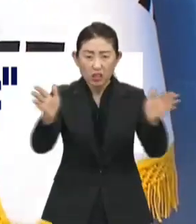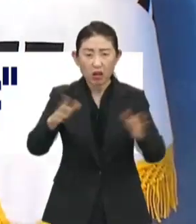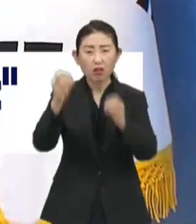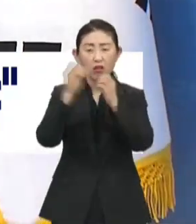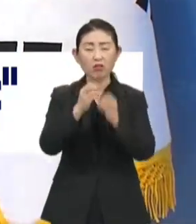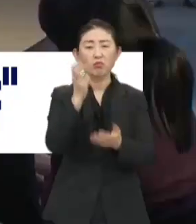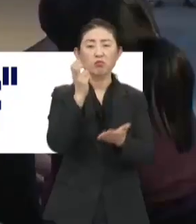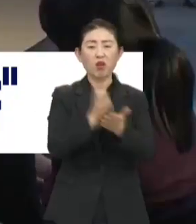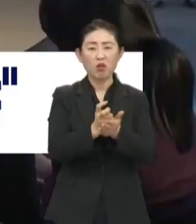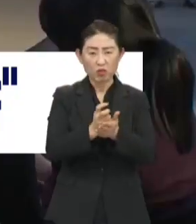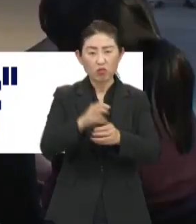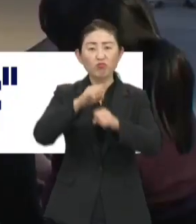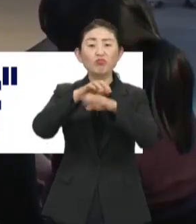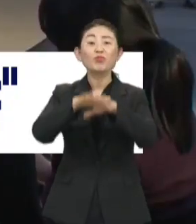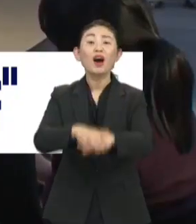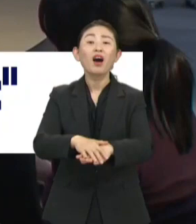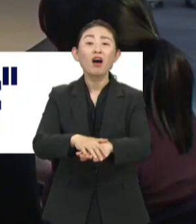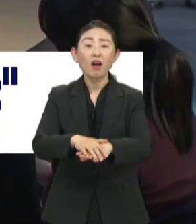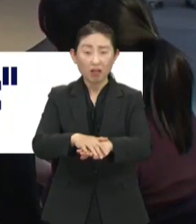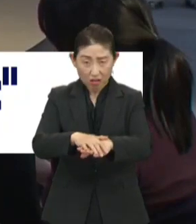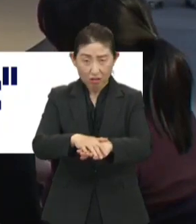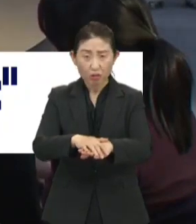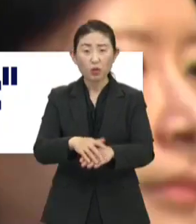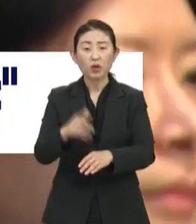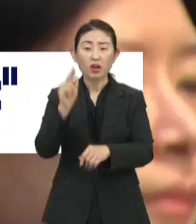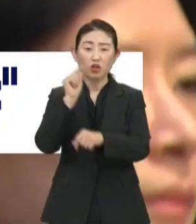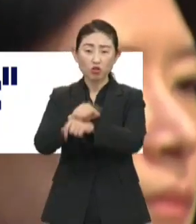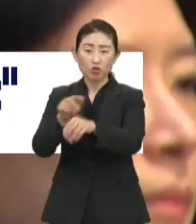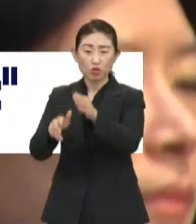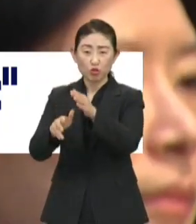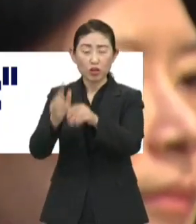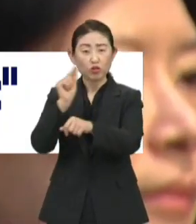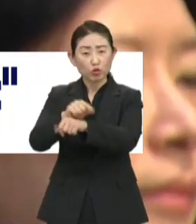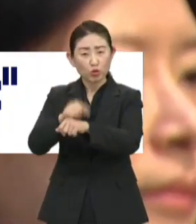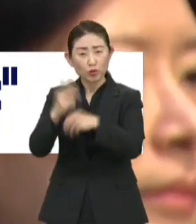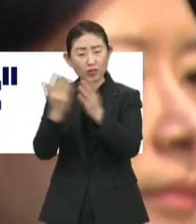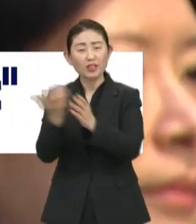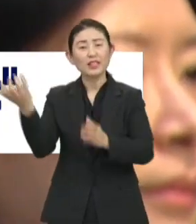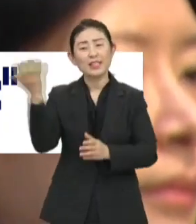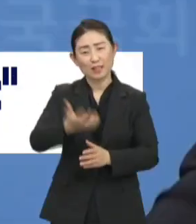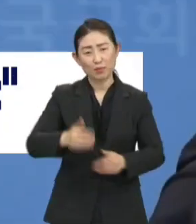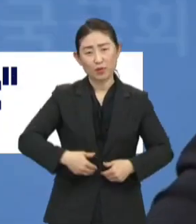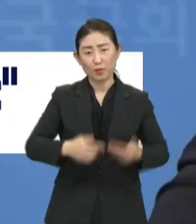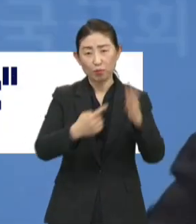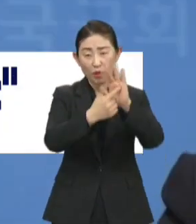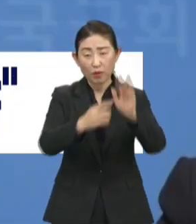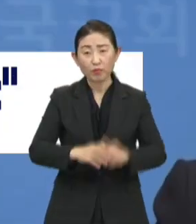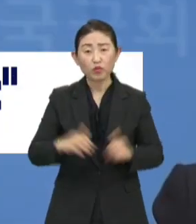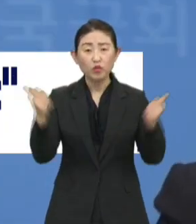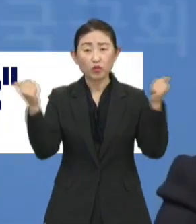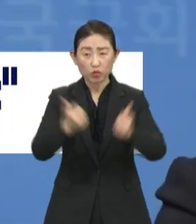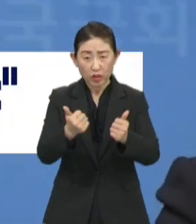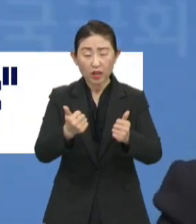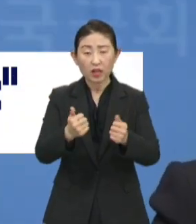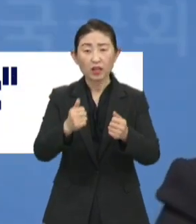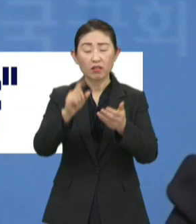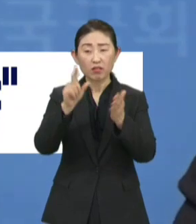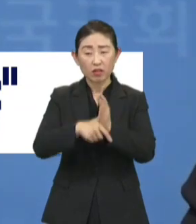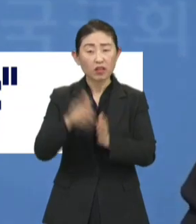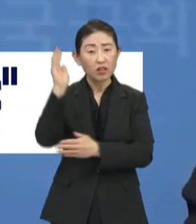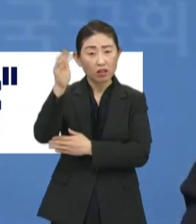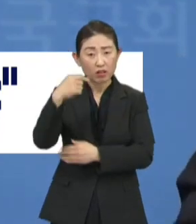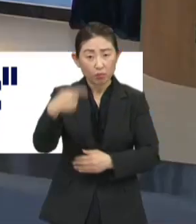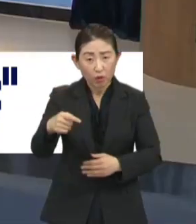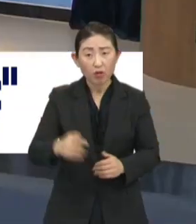헌법이란 이유로 무산된 행정수도 이전도 해야 한다고 밝혔습니다 조대표는 국회에서 권력 기관 개혁 기자 회견을